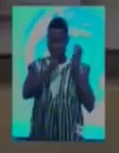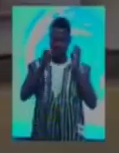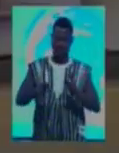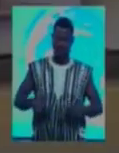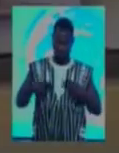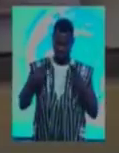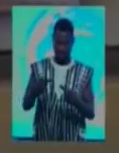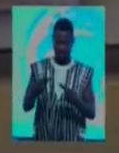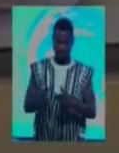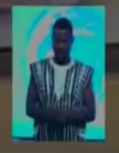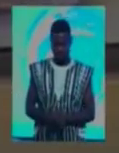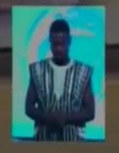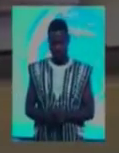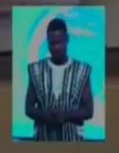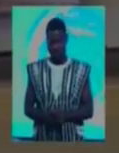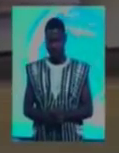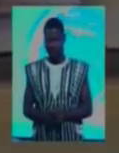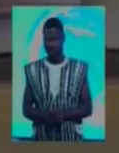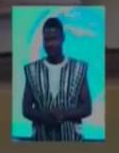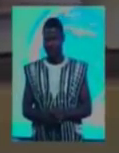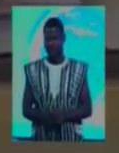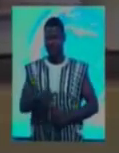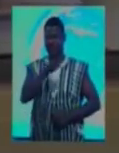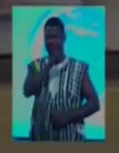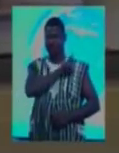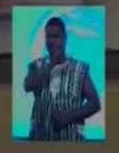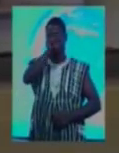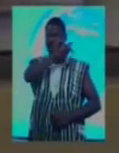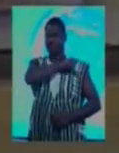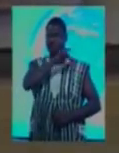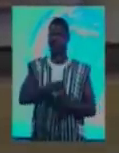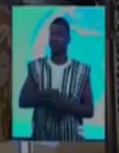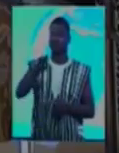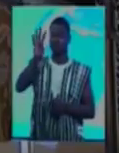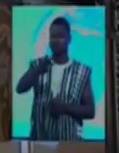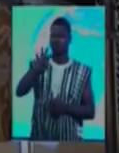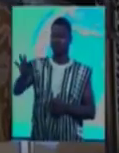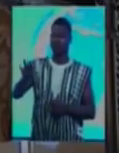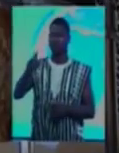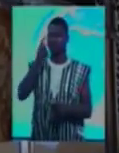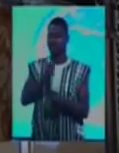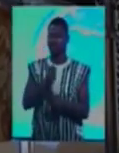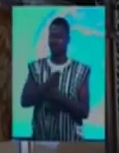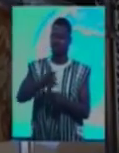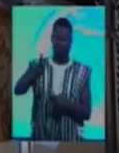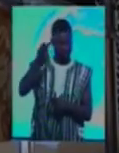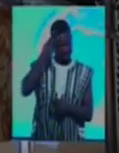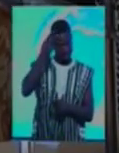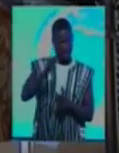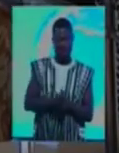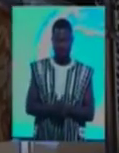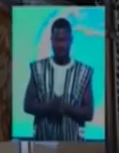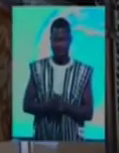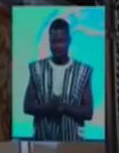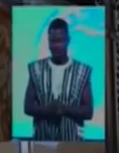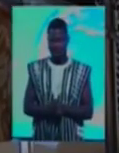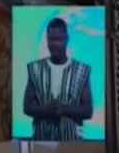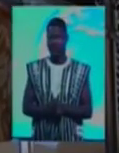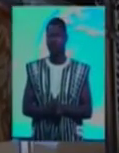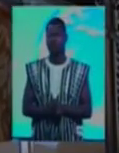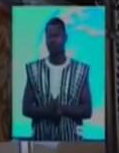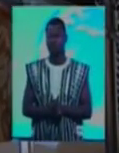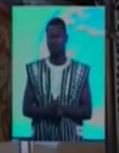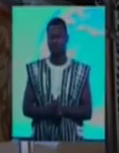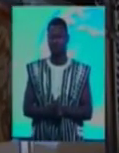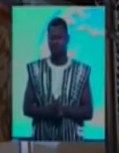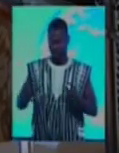proposition. Le nommé Lankwande Philippe, 44 ans, fonctionnaire de son état, s'est procuré auprès des